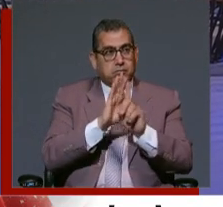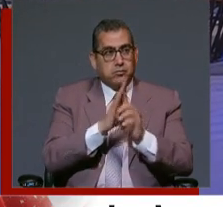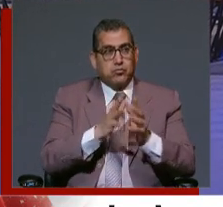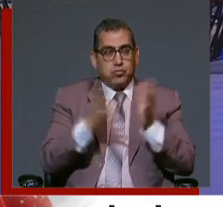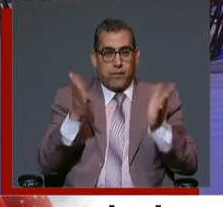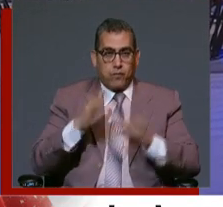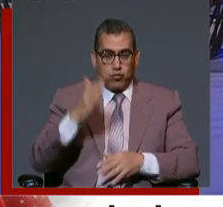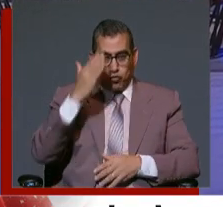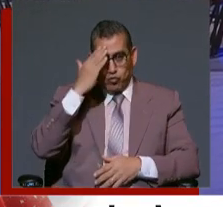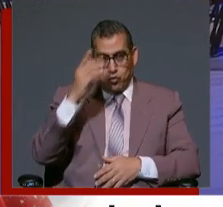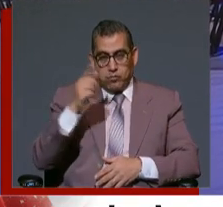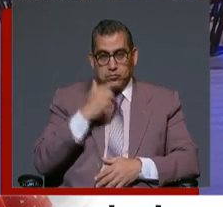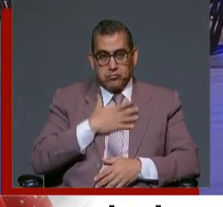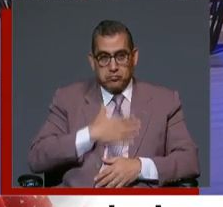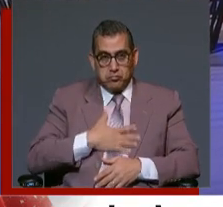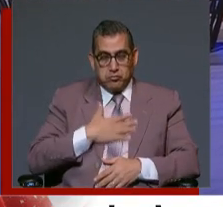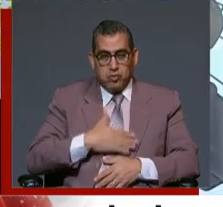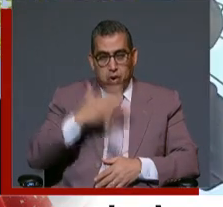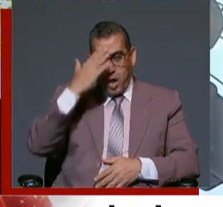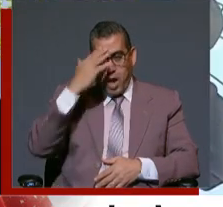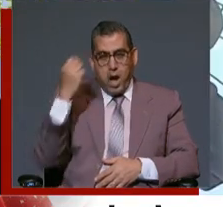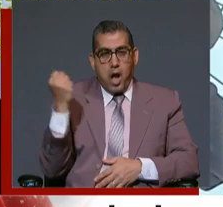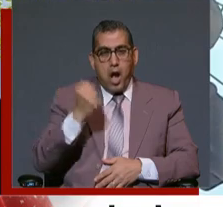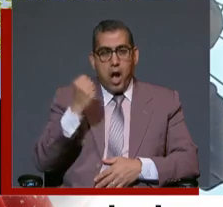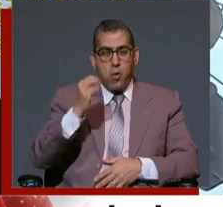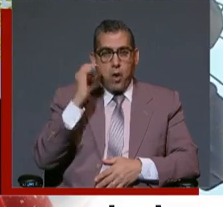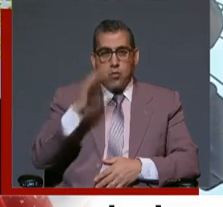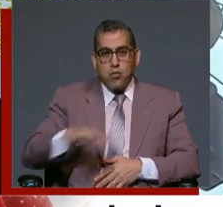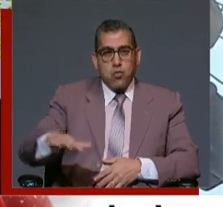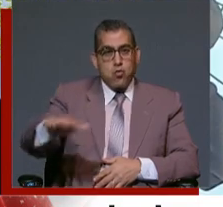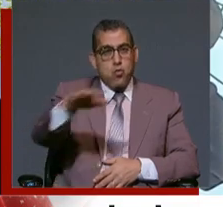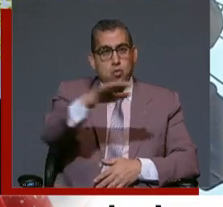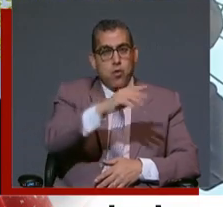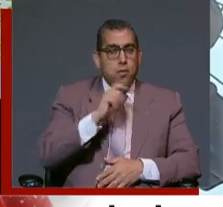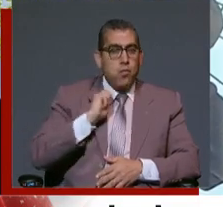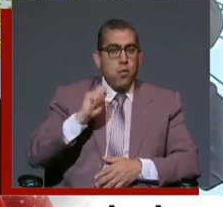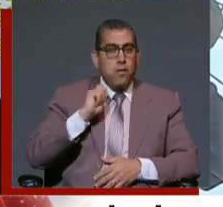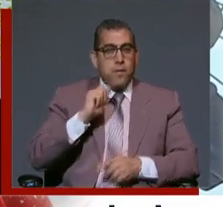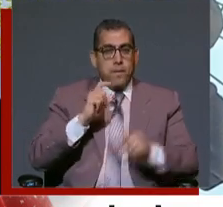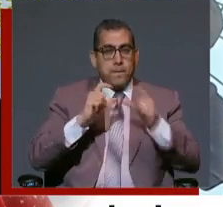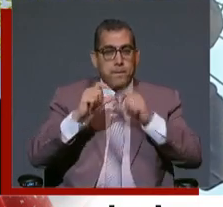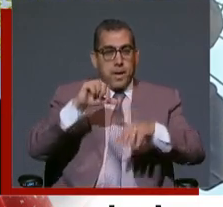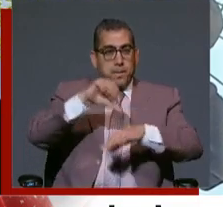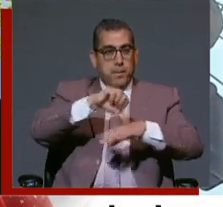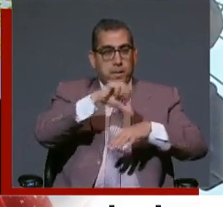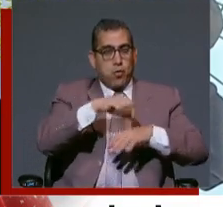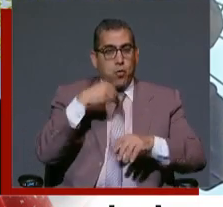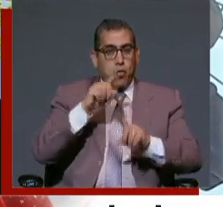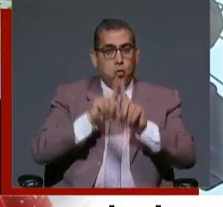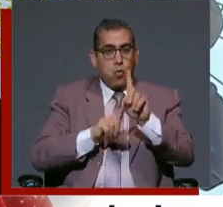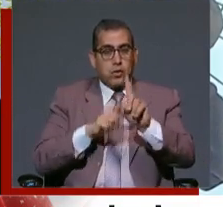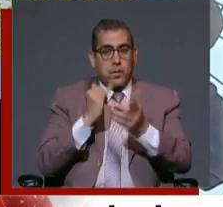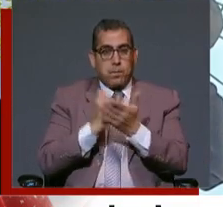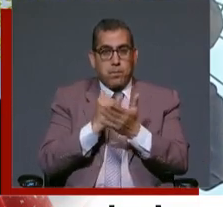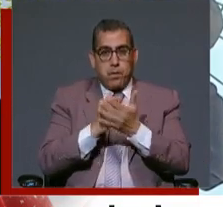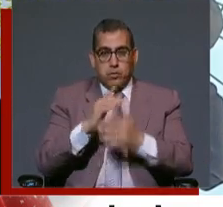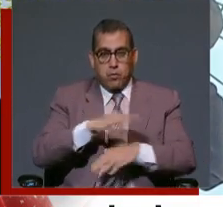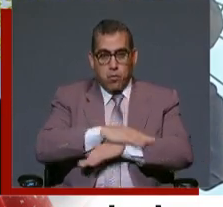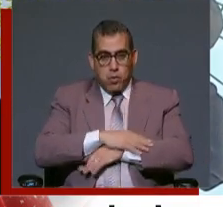الفعاليات. أرحب ترحيبا حارا بجميع محافظي البنوك والوزراء المحترمين